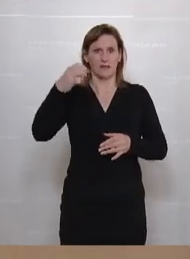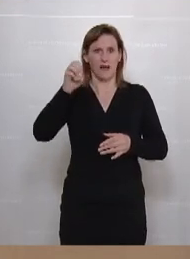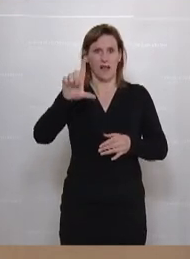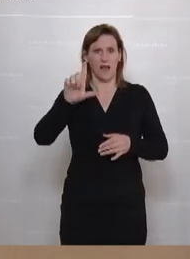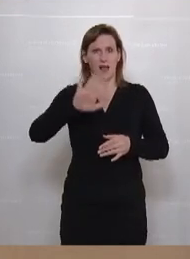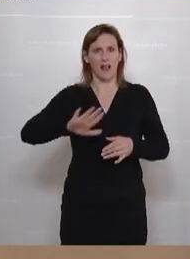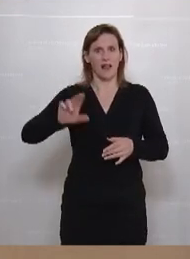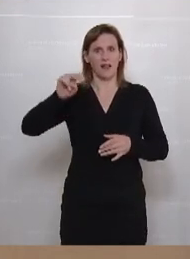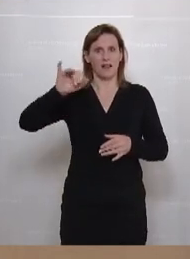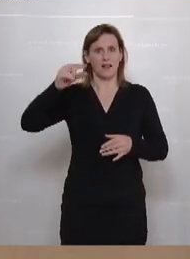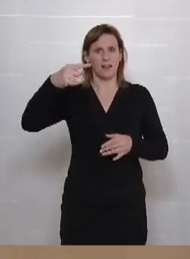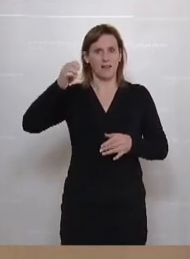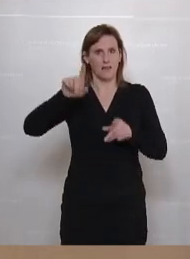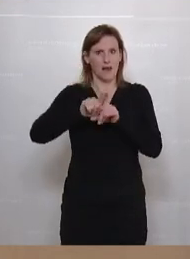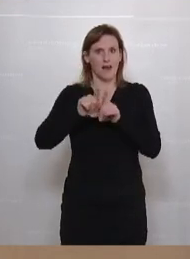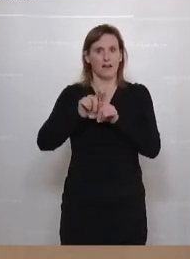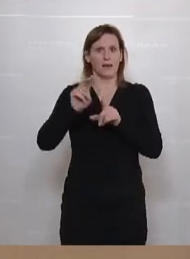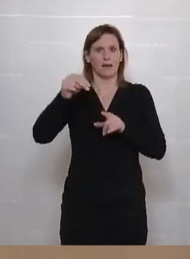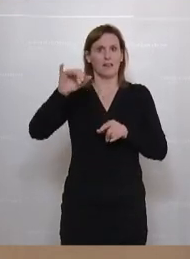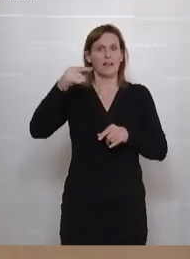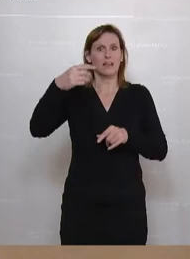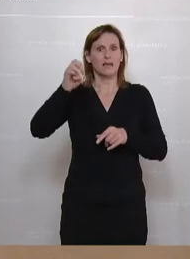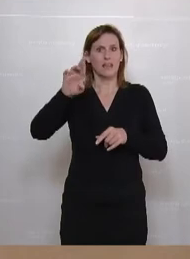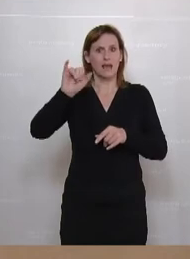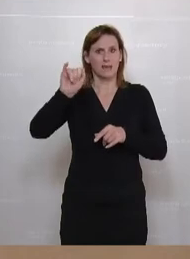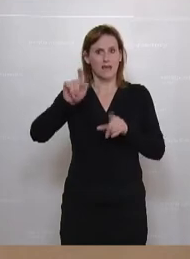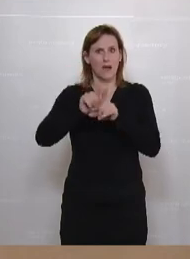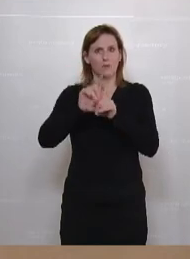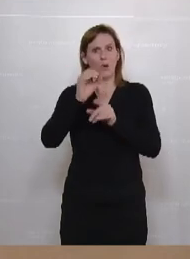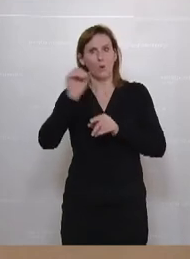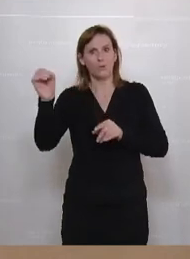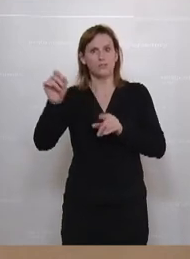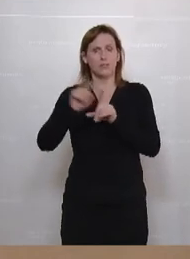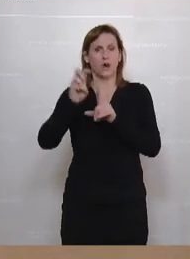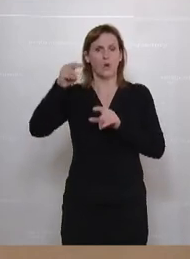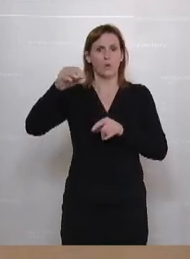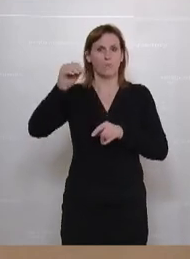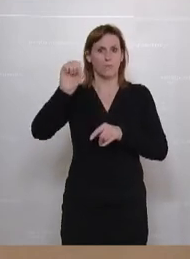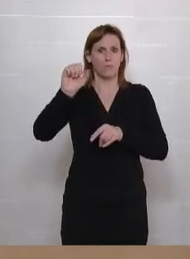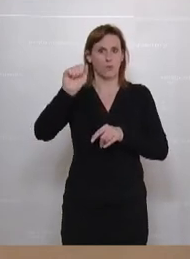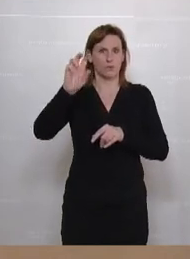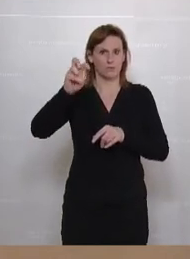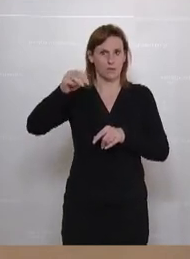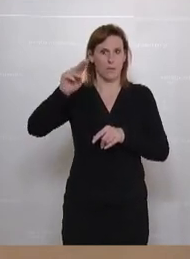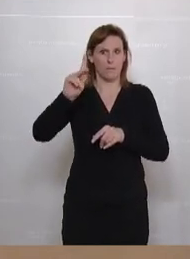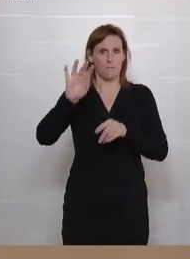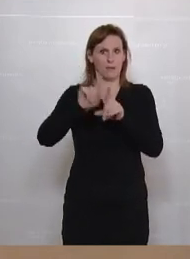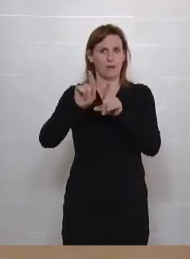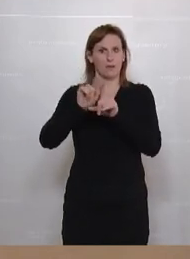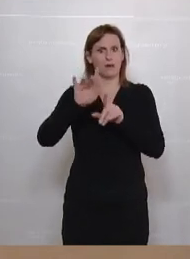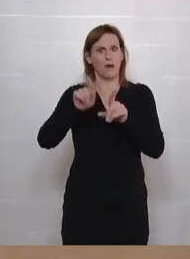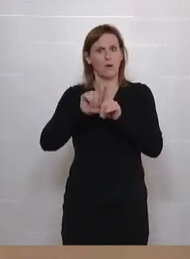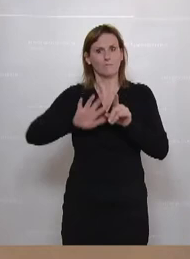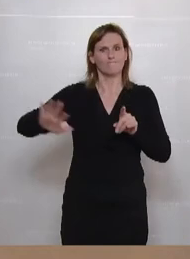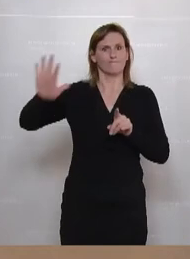Niger, Burkina Faso, Nigeria und im Osten in Mosambik und Somalia. Und das hat direkte Sicherheitsimplikationen, weil es geht